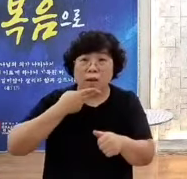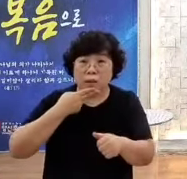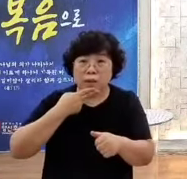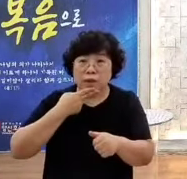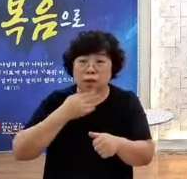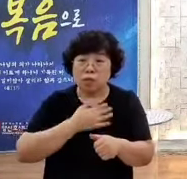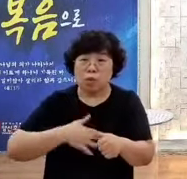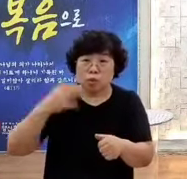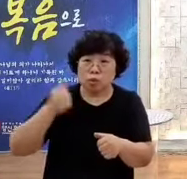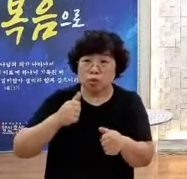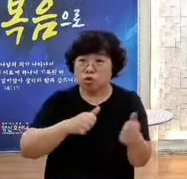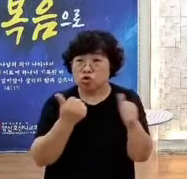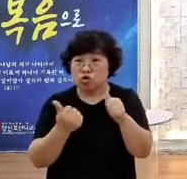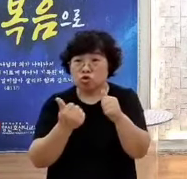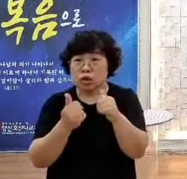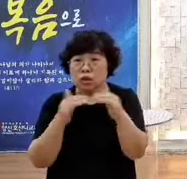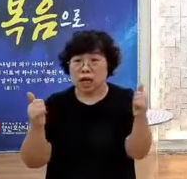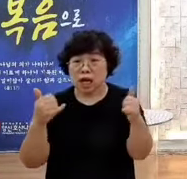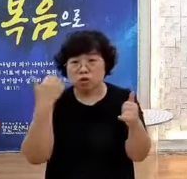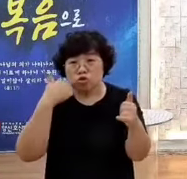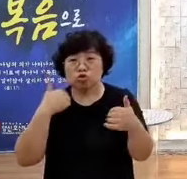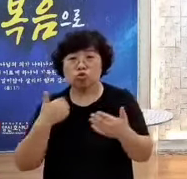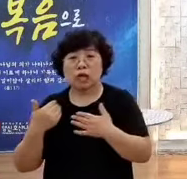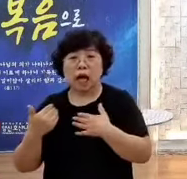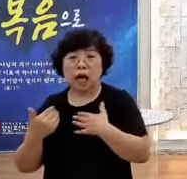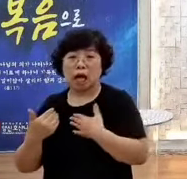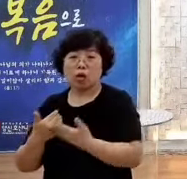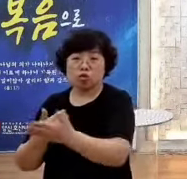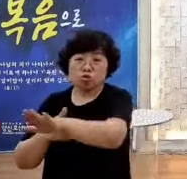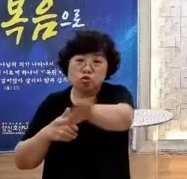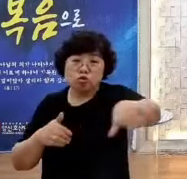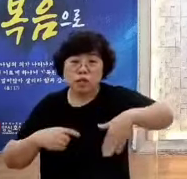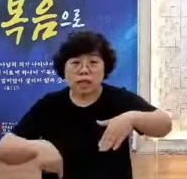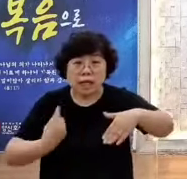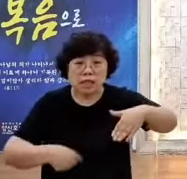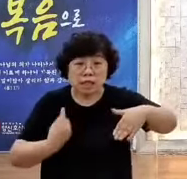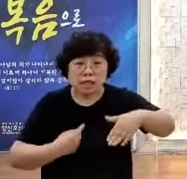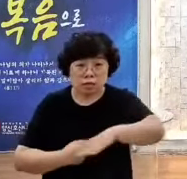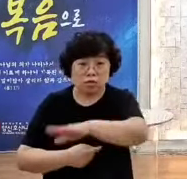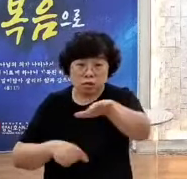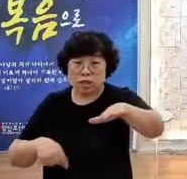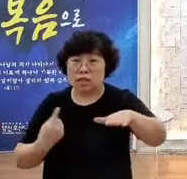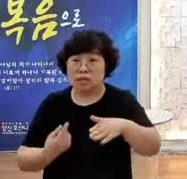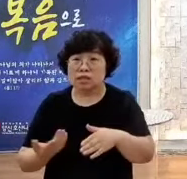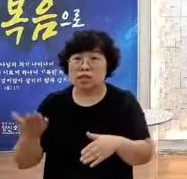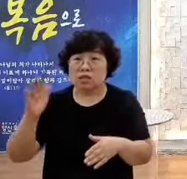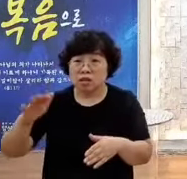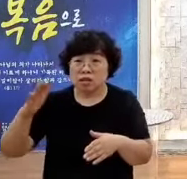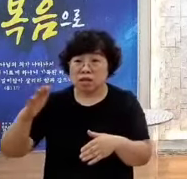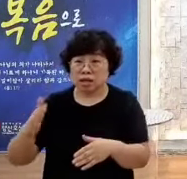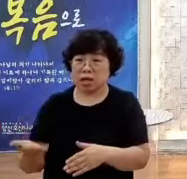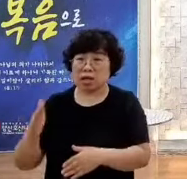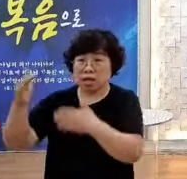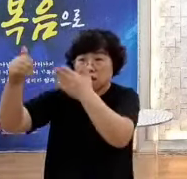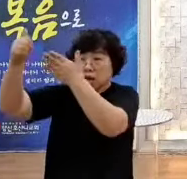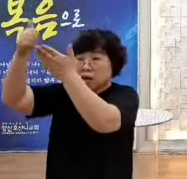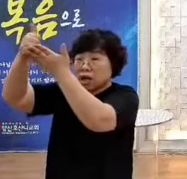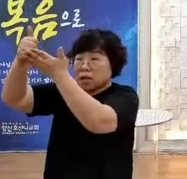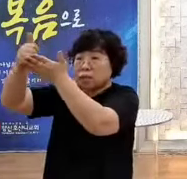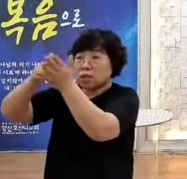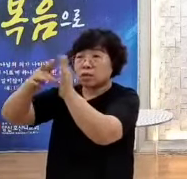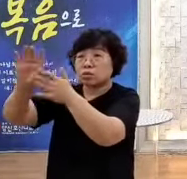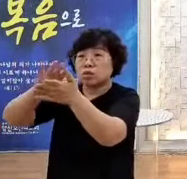죽었던 너희가 누구일까요? 나랑 우리. 이게 우리 자신이야. 그런데 하나님이 그와